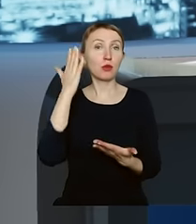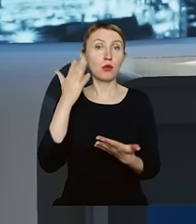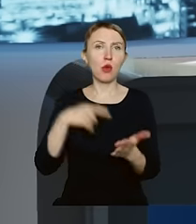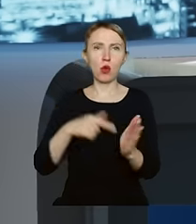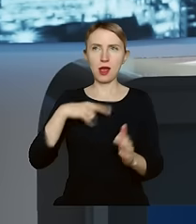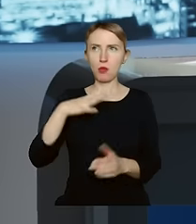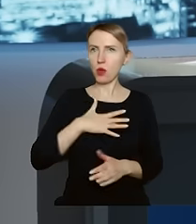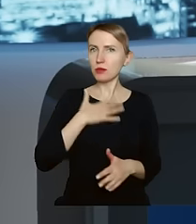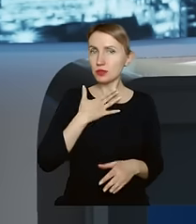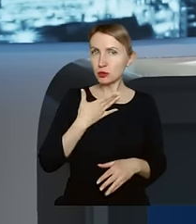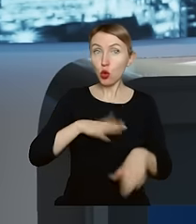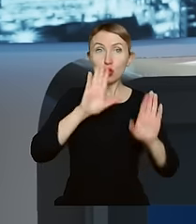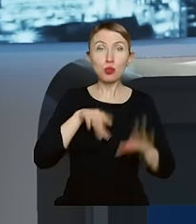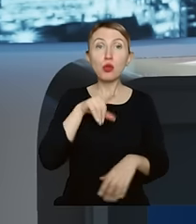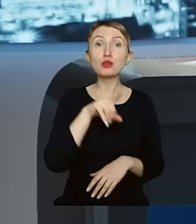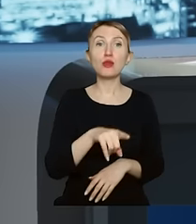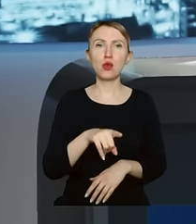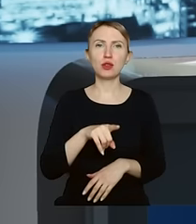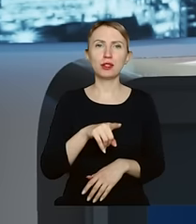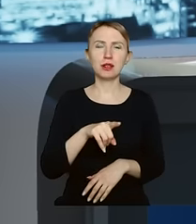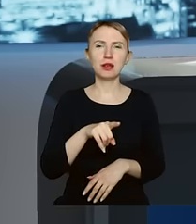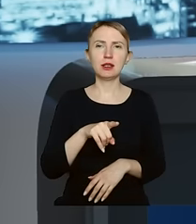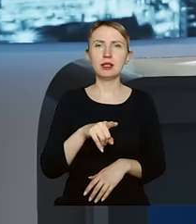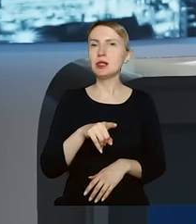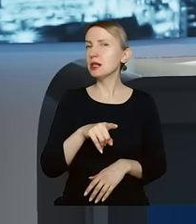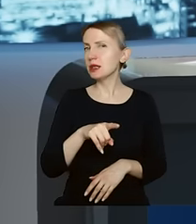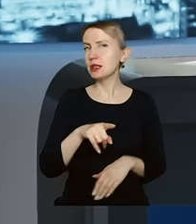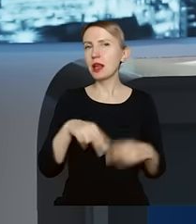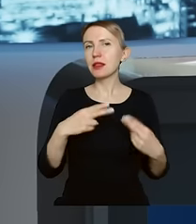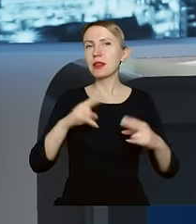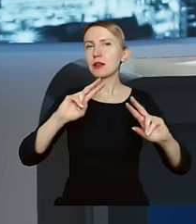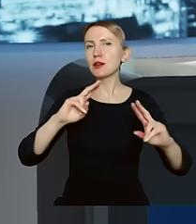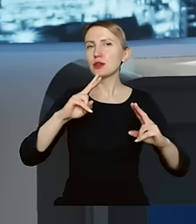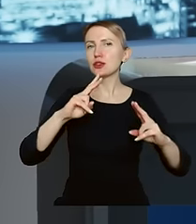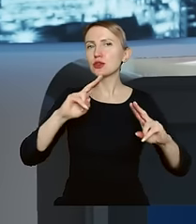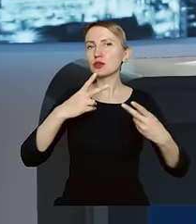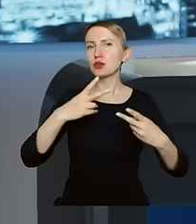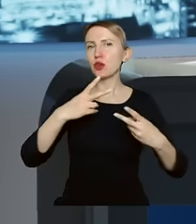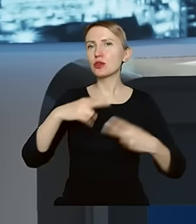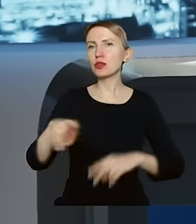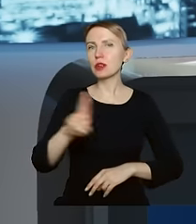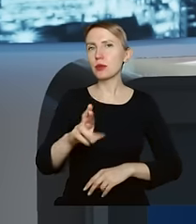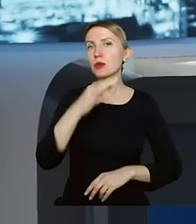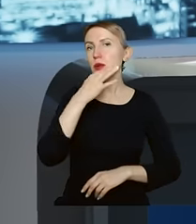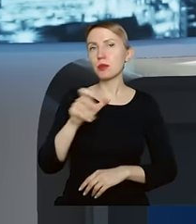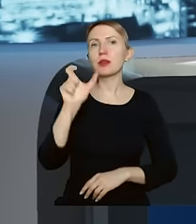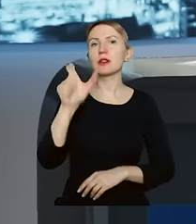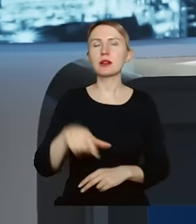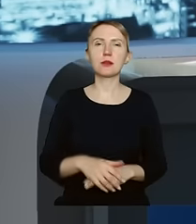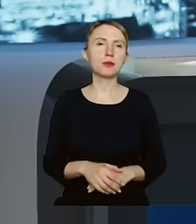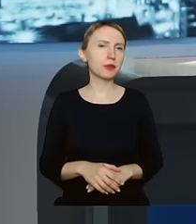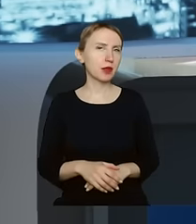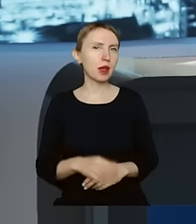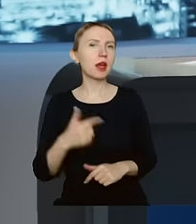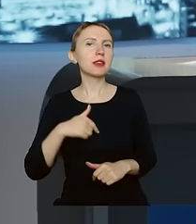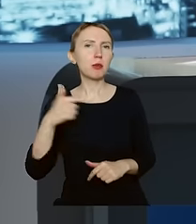że dopuścili jeszcze redaktora z Republiki, żeby pytanie zadał, bo to ja też... powinienem wstać w